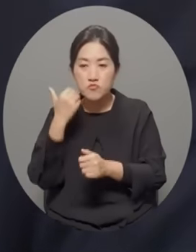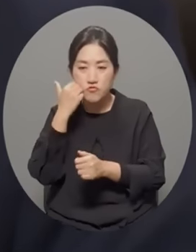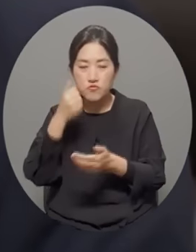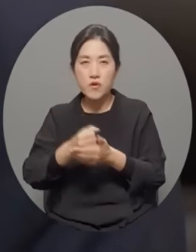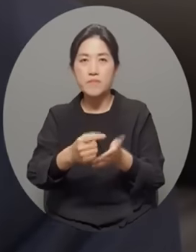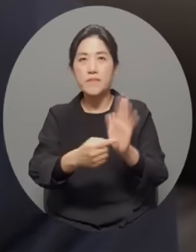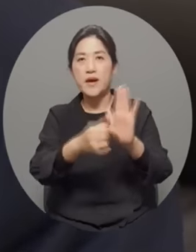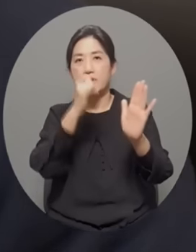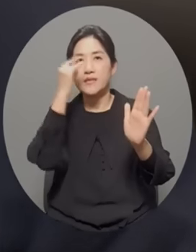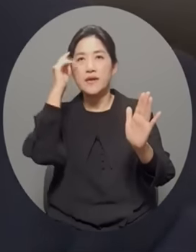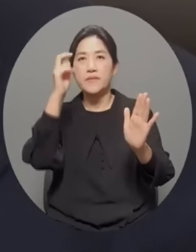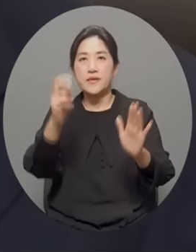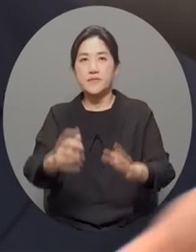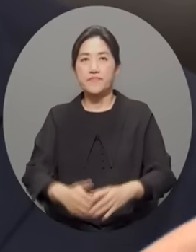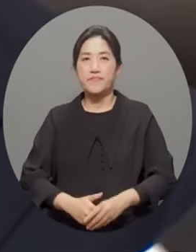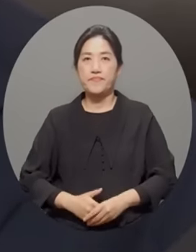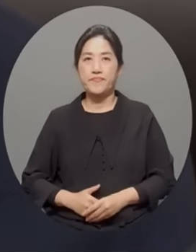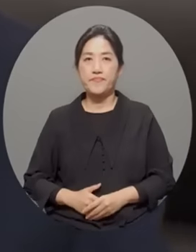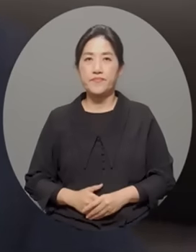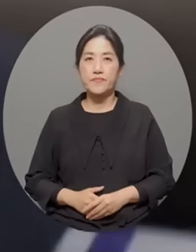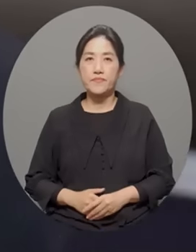MBC 뉴스 김민찬 있니다